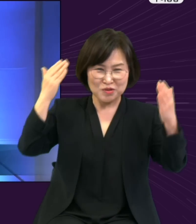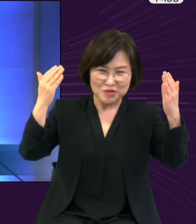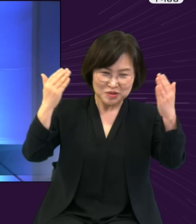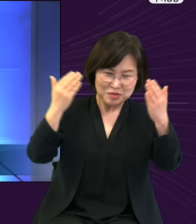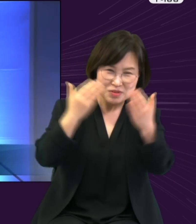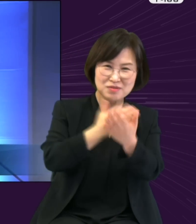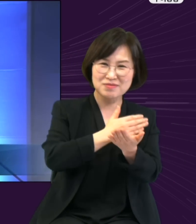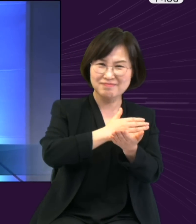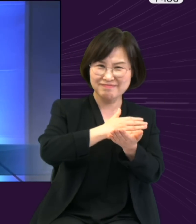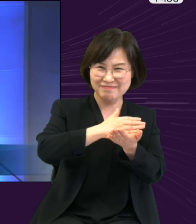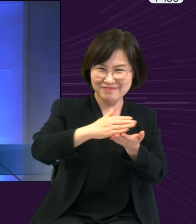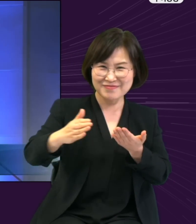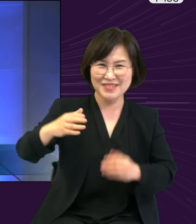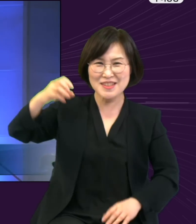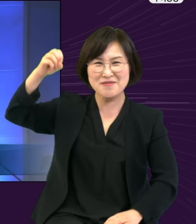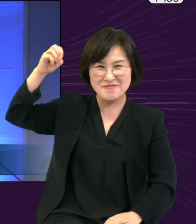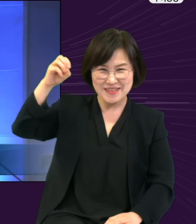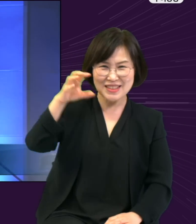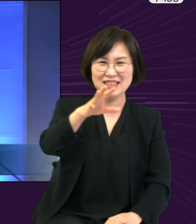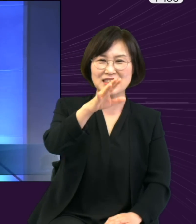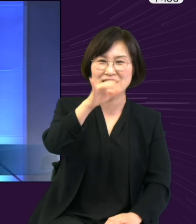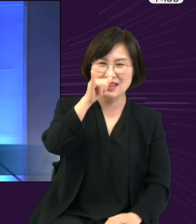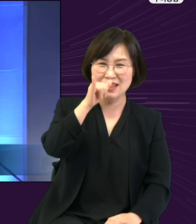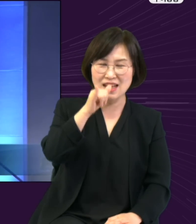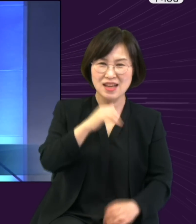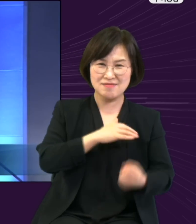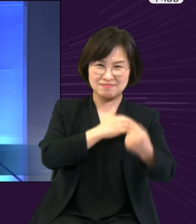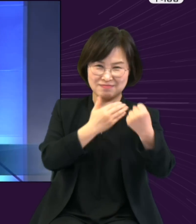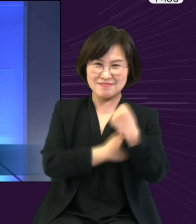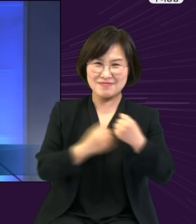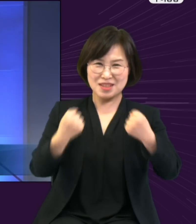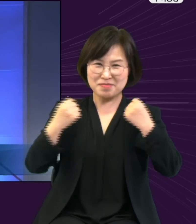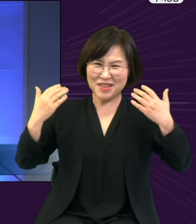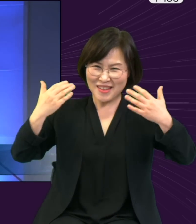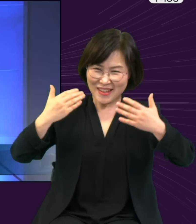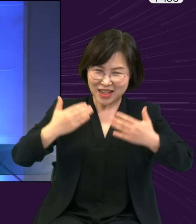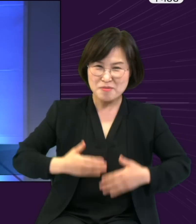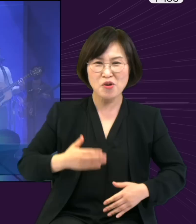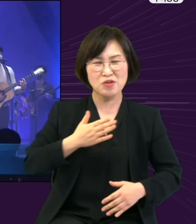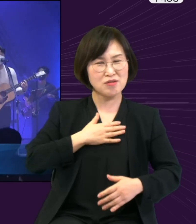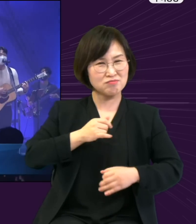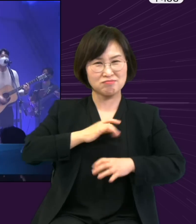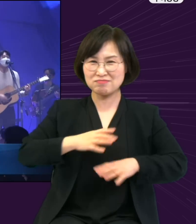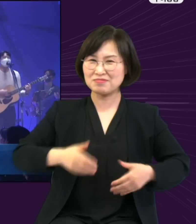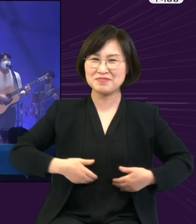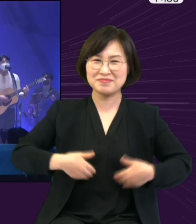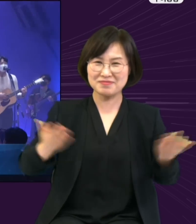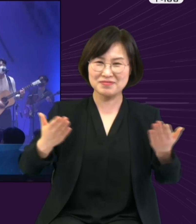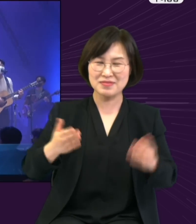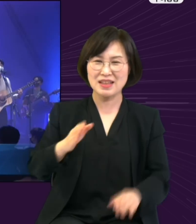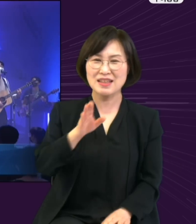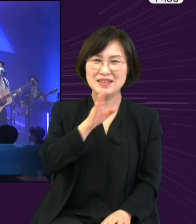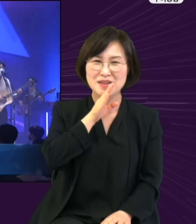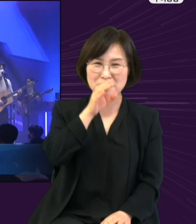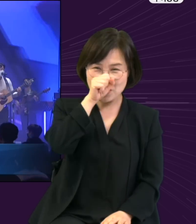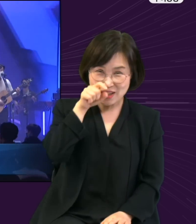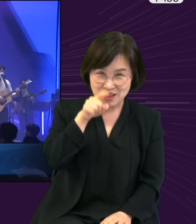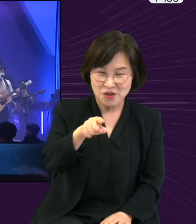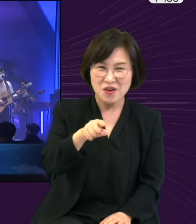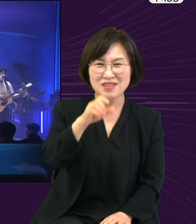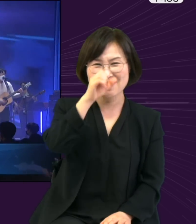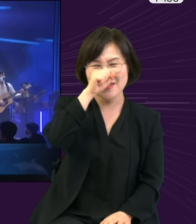어두움을 물리치는 빛이네. 능력 힘이 원한 두렵지 않네. 참 선한 것이 선한 것이